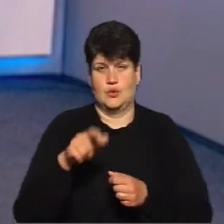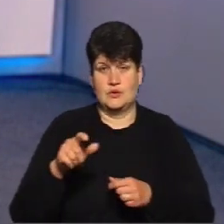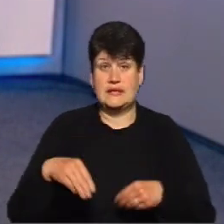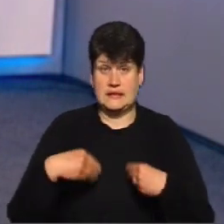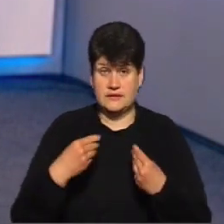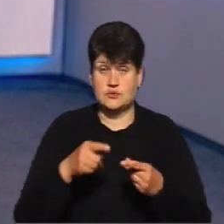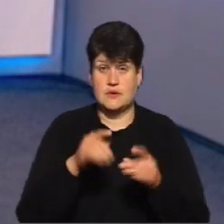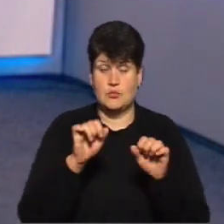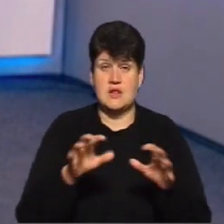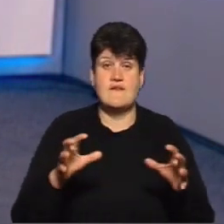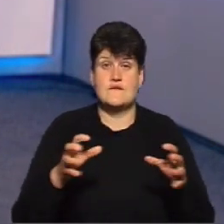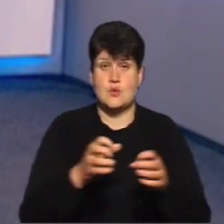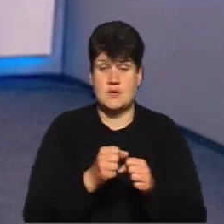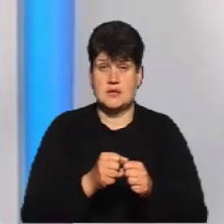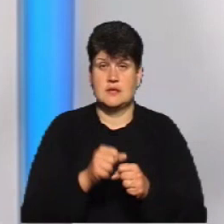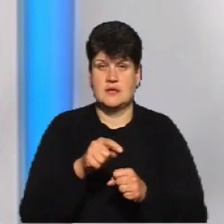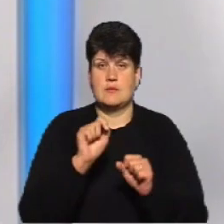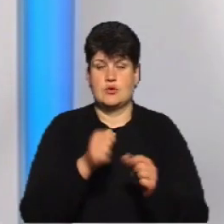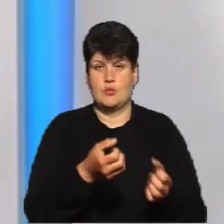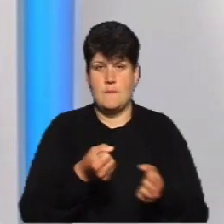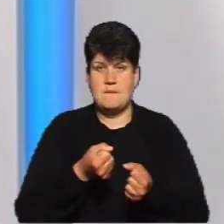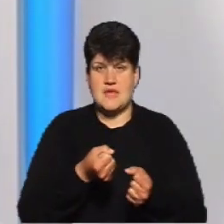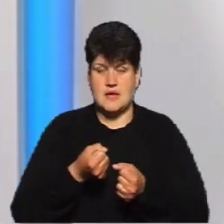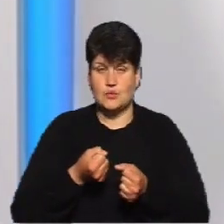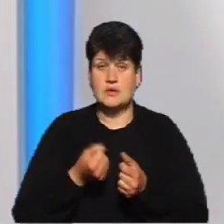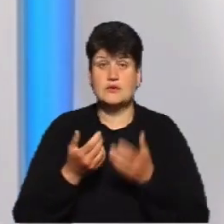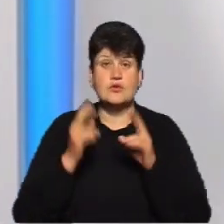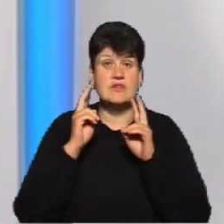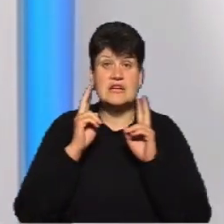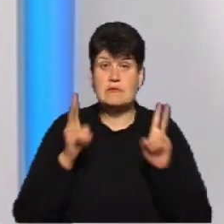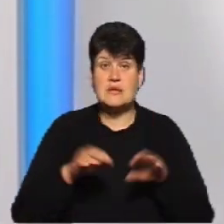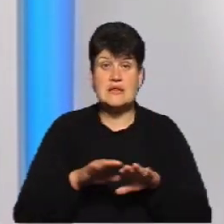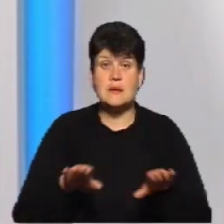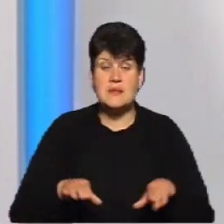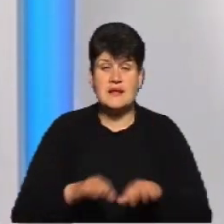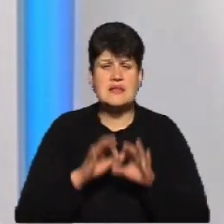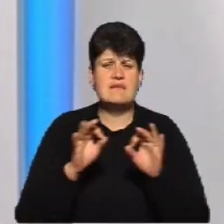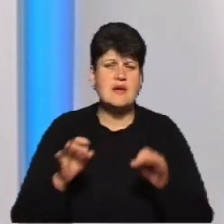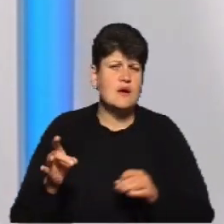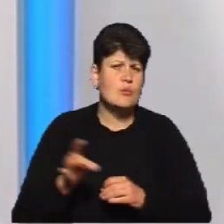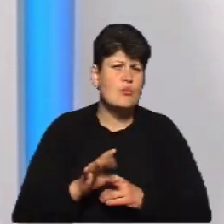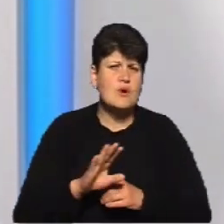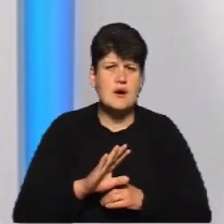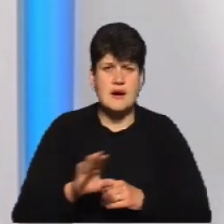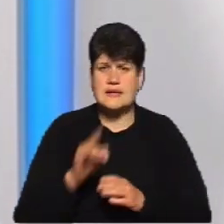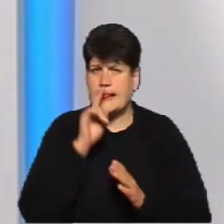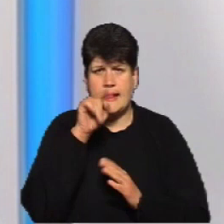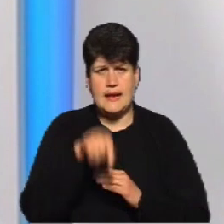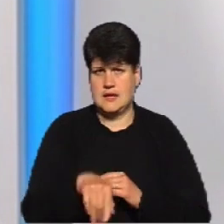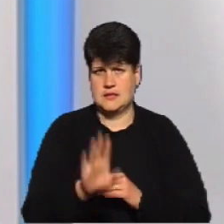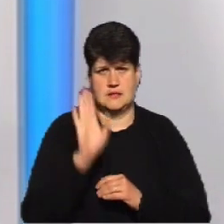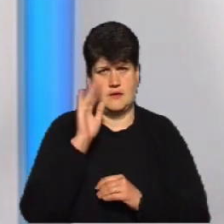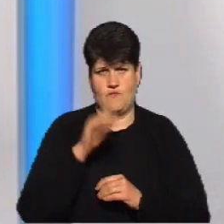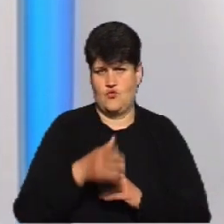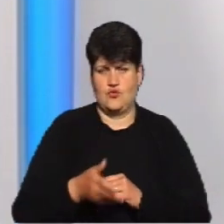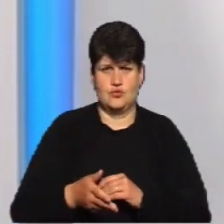вхопилася і її можна було підтягнути. Ну, а якщо ви не вмієте плавати, то, звичайно, ні в якому разі не лізти в воду, адже тоді